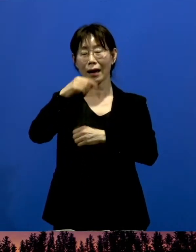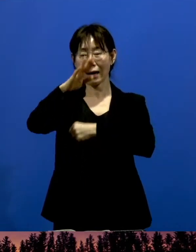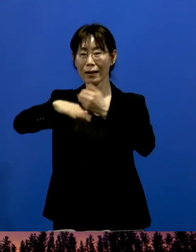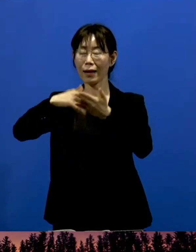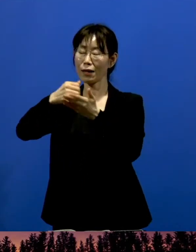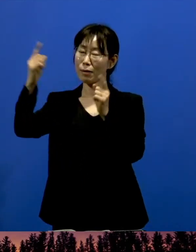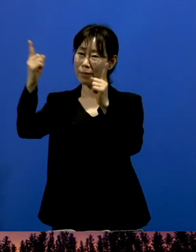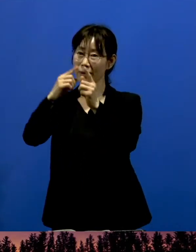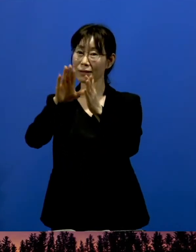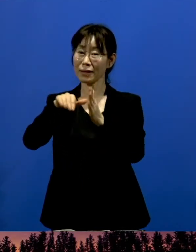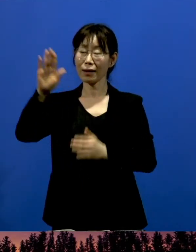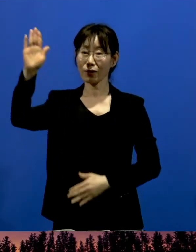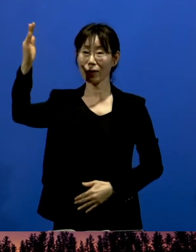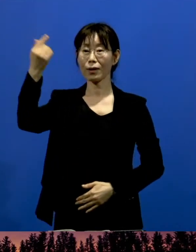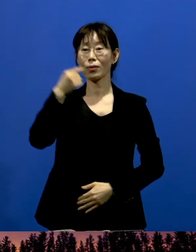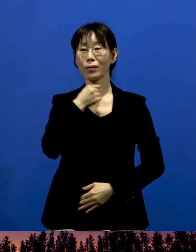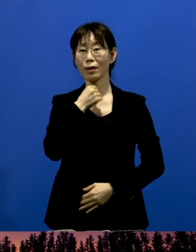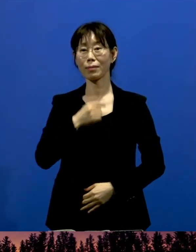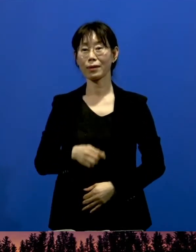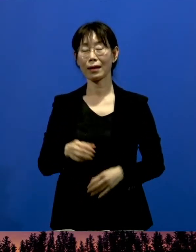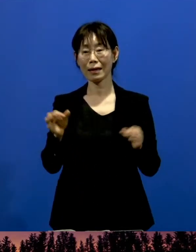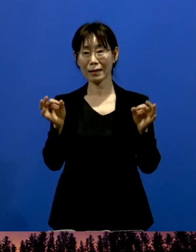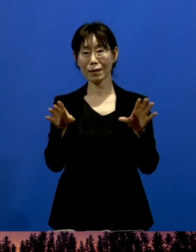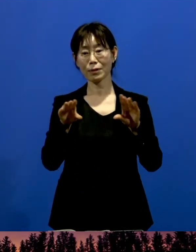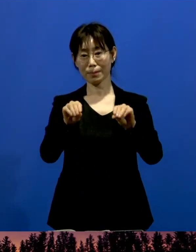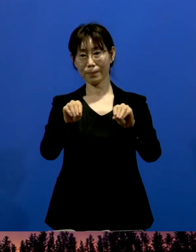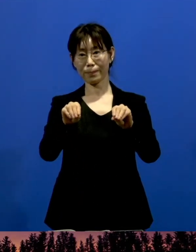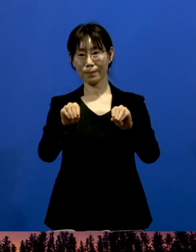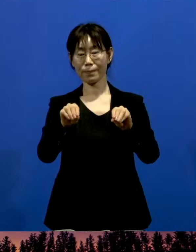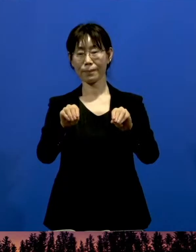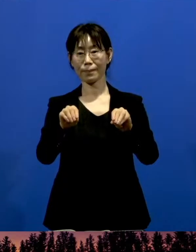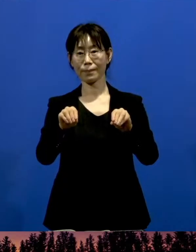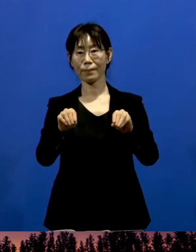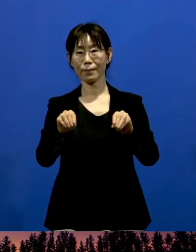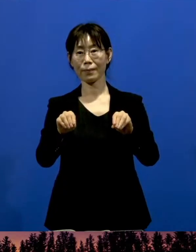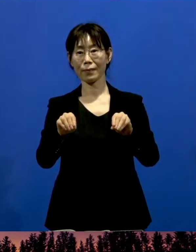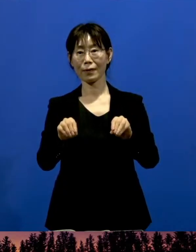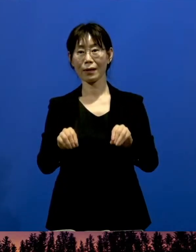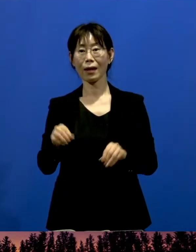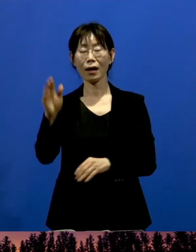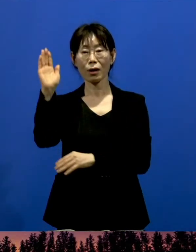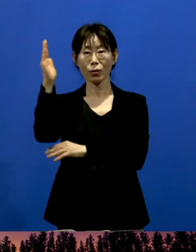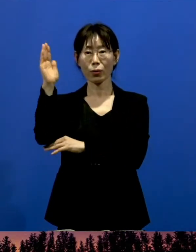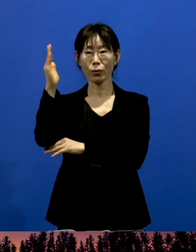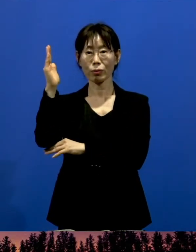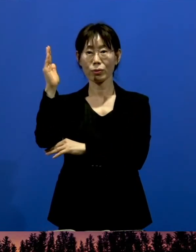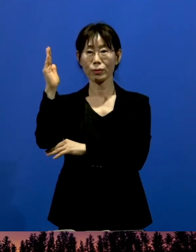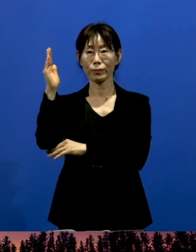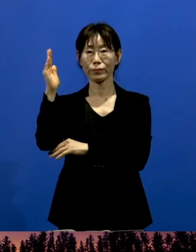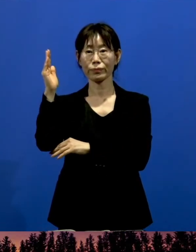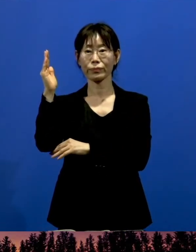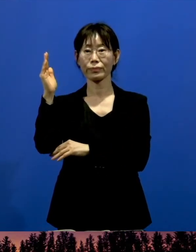찾아오도록. 여러분 잠시만요. 우리가 이 현대사회에